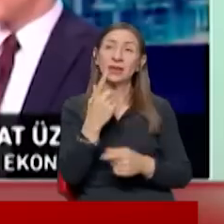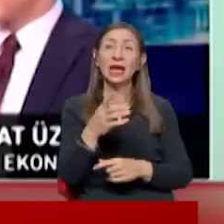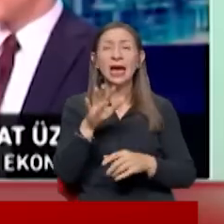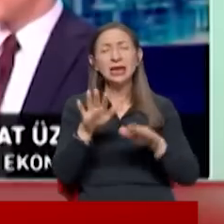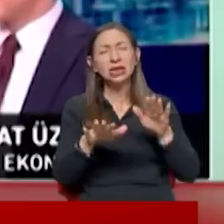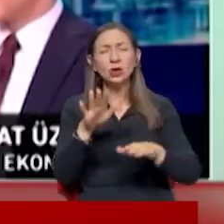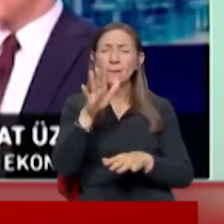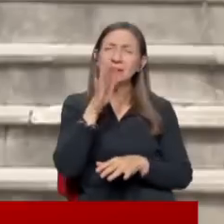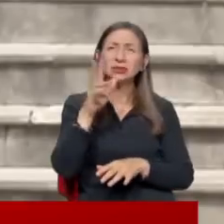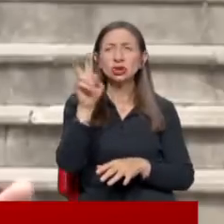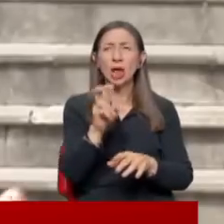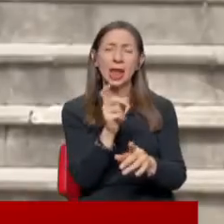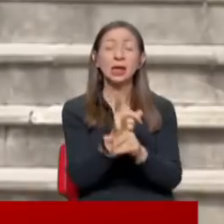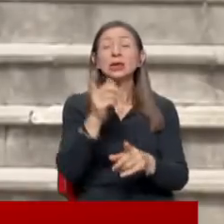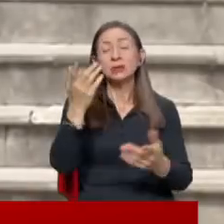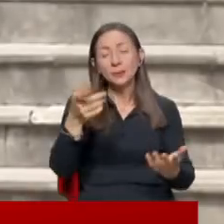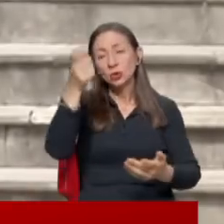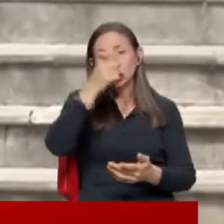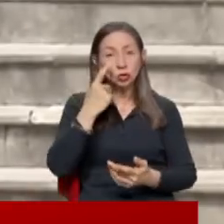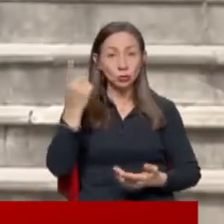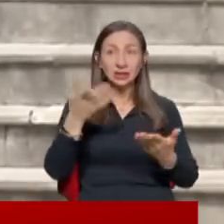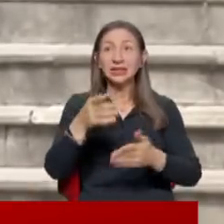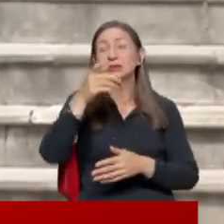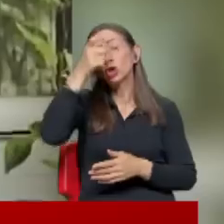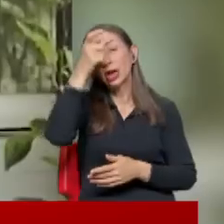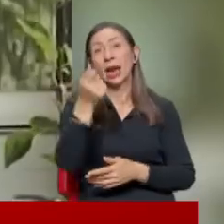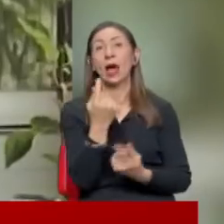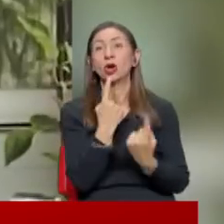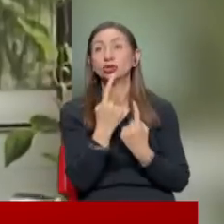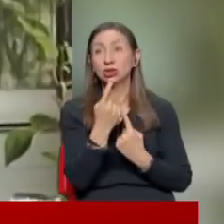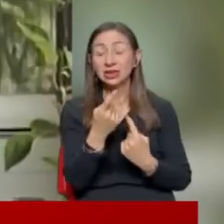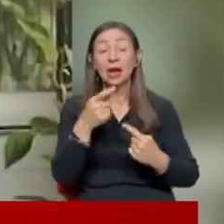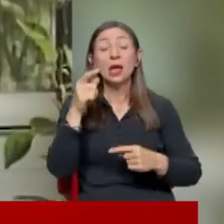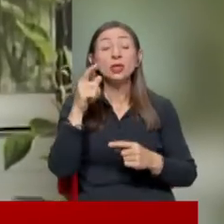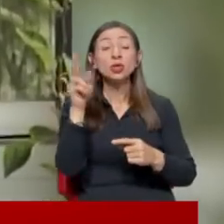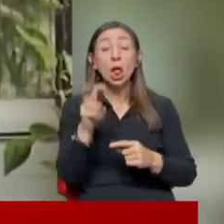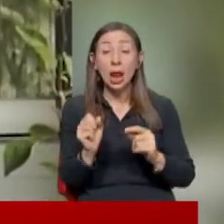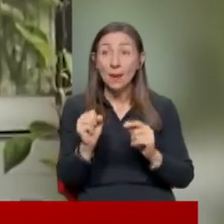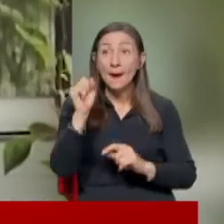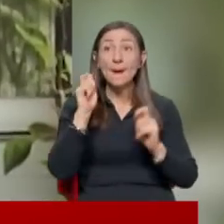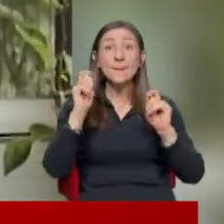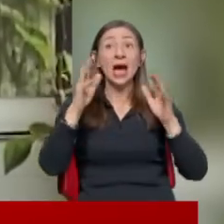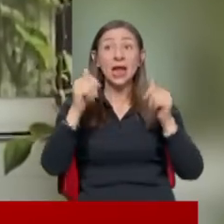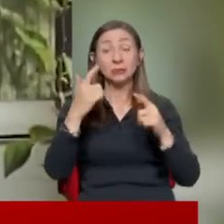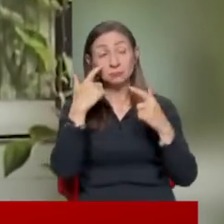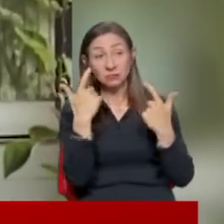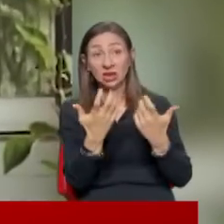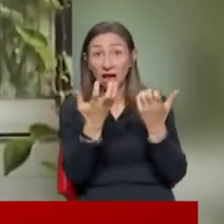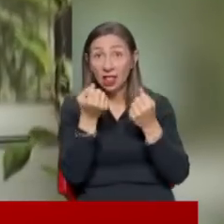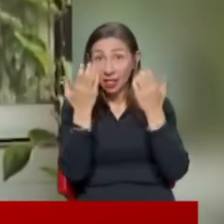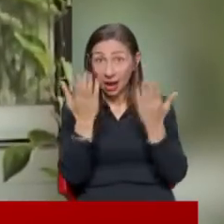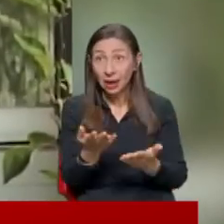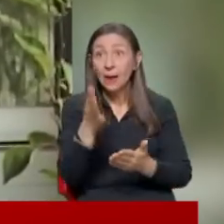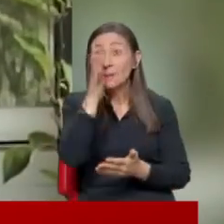yukarı $500 civarında. Tabii Türkiye Cumhuriyeti'ndeyiz. TL konuşacağız. Döviz kurundaki artış ve pahalılık göz önüne